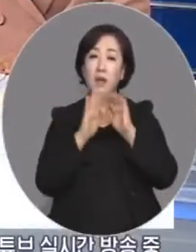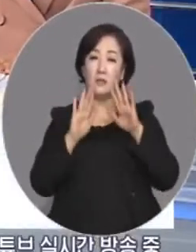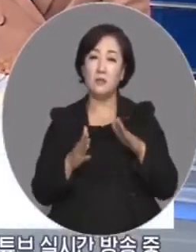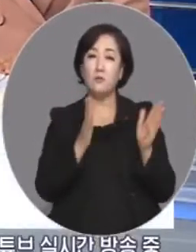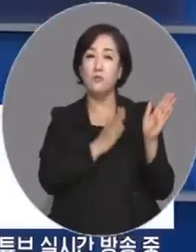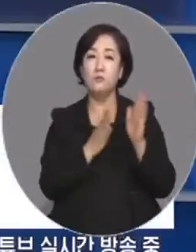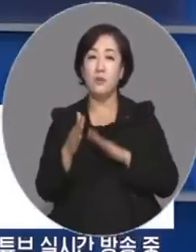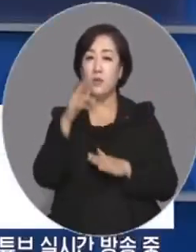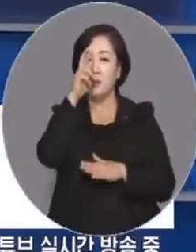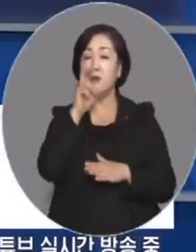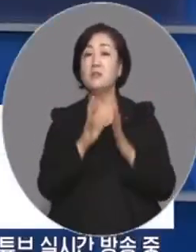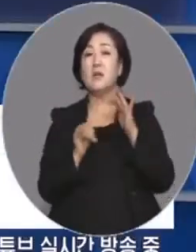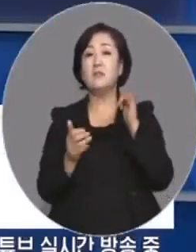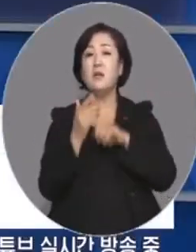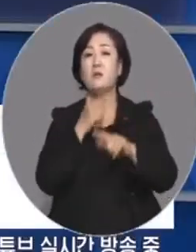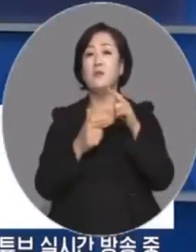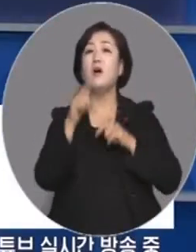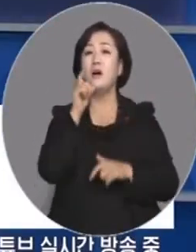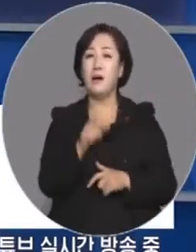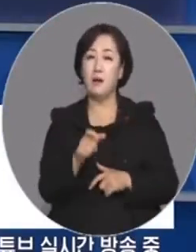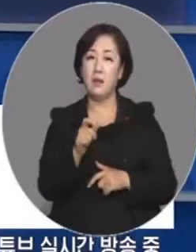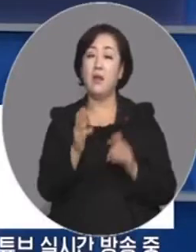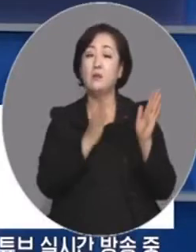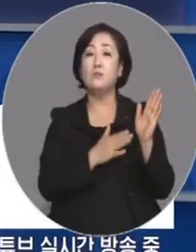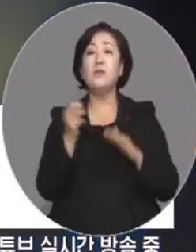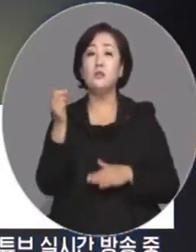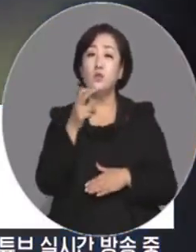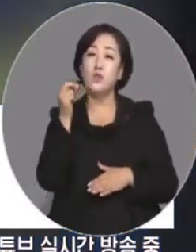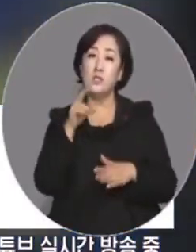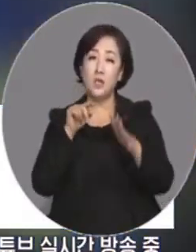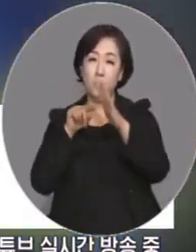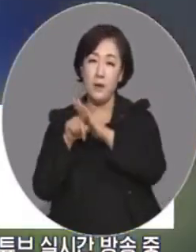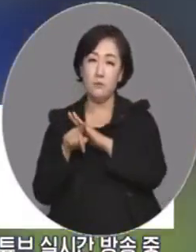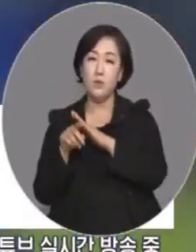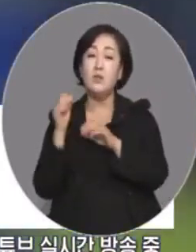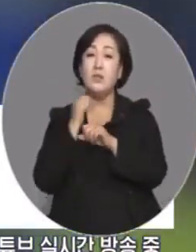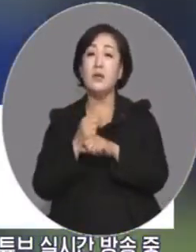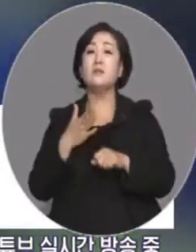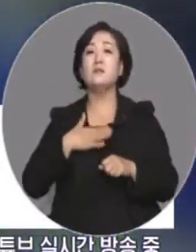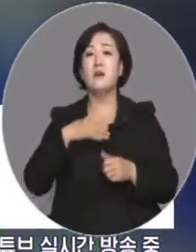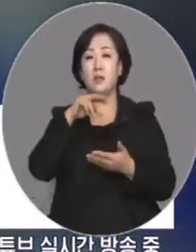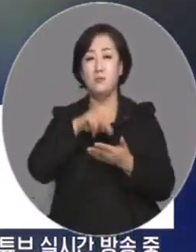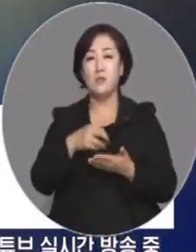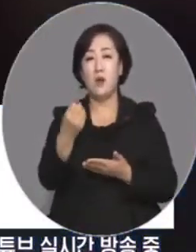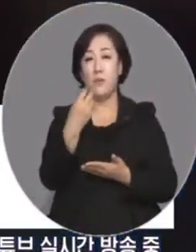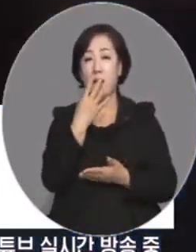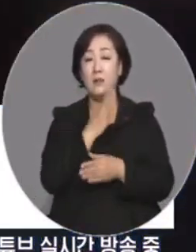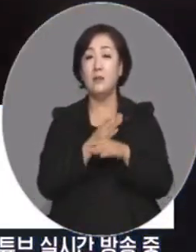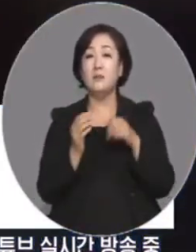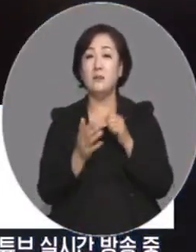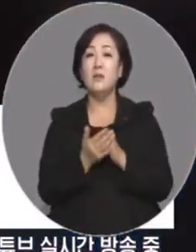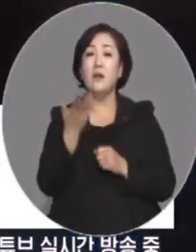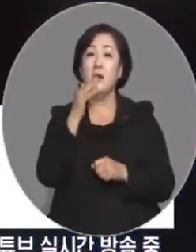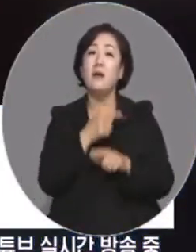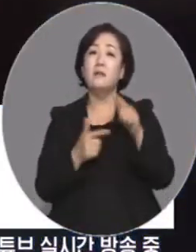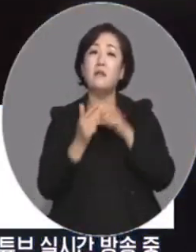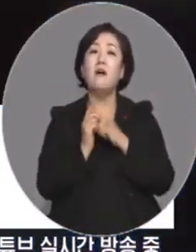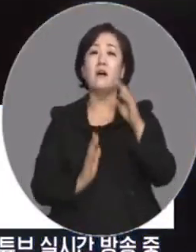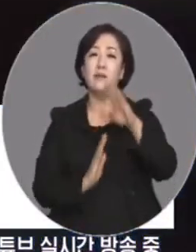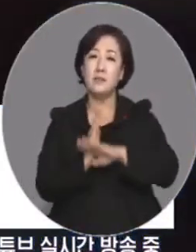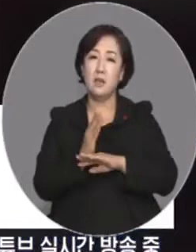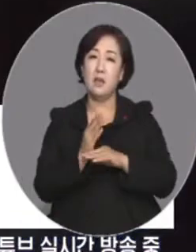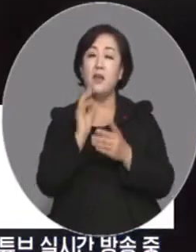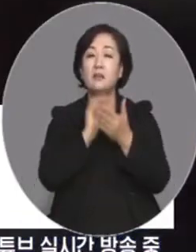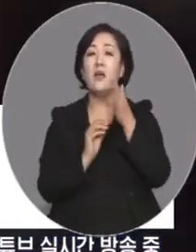과정에서 경찰도 이 단속을 더 강화하고 이곳에 수시로 방문하겠다고 저희에게 말을 해왔는데 네, 그래서인지 더 이상 이제